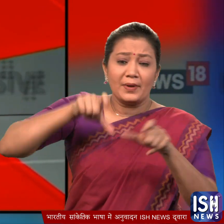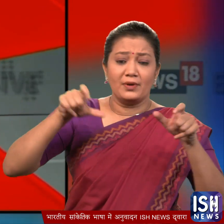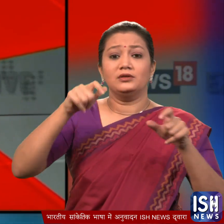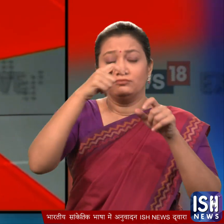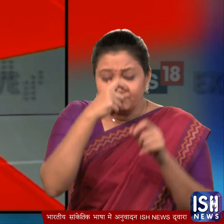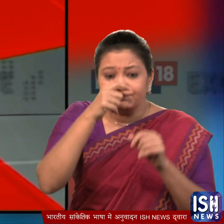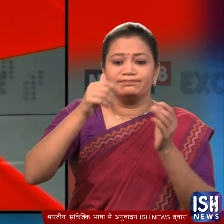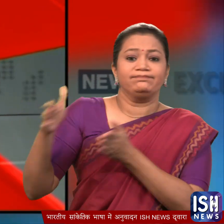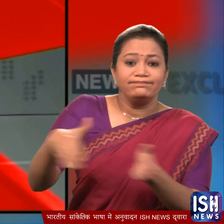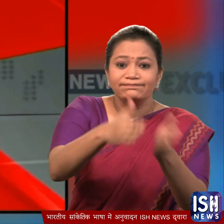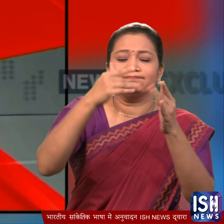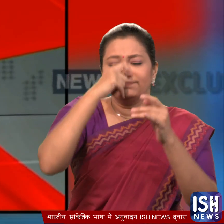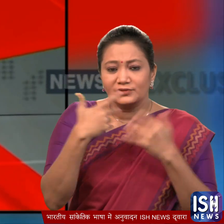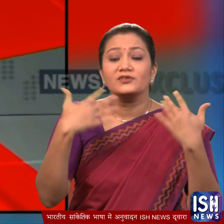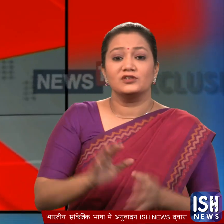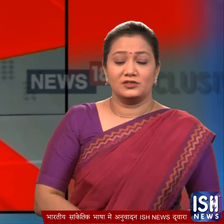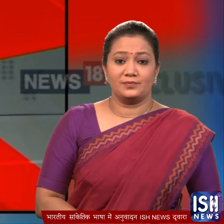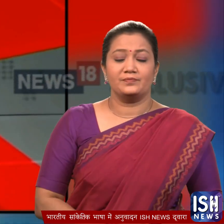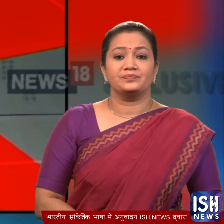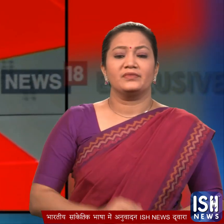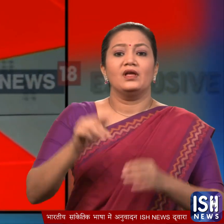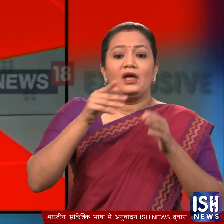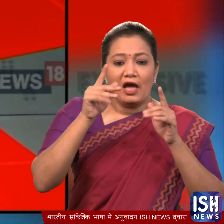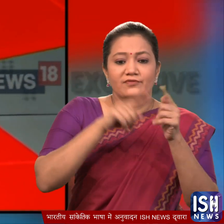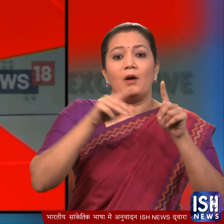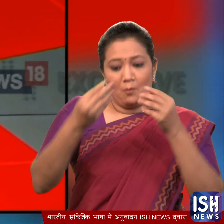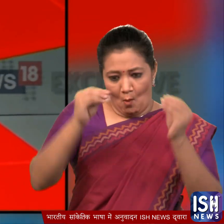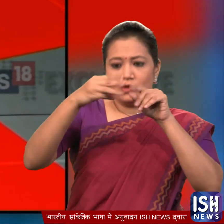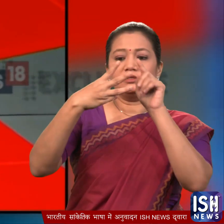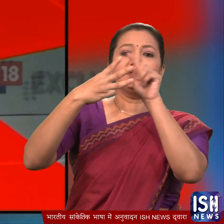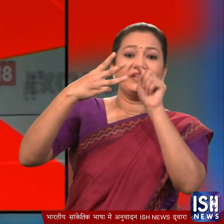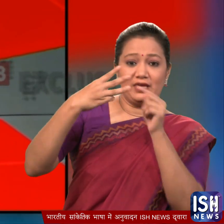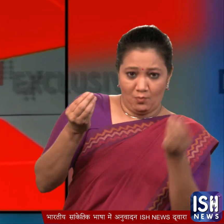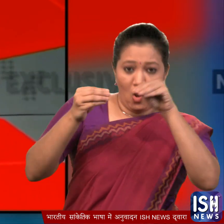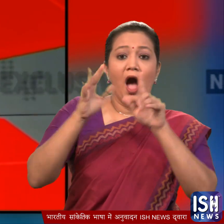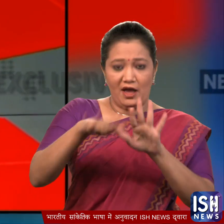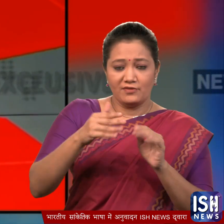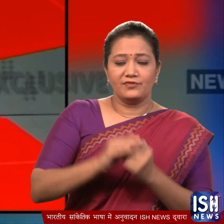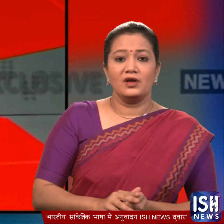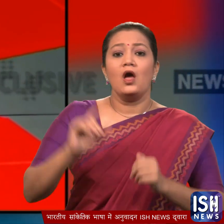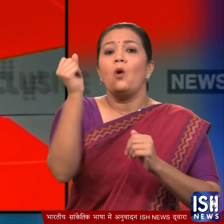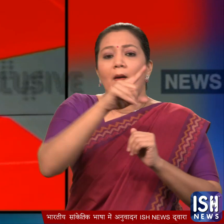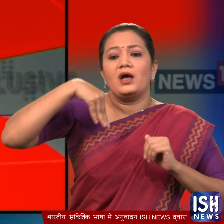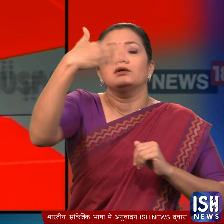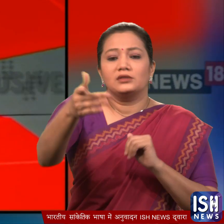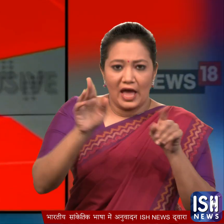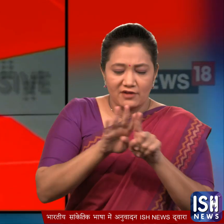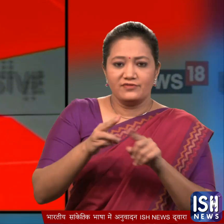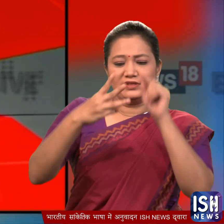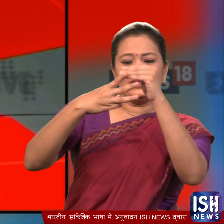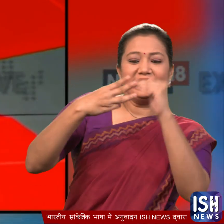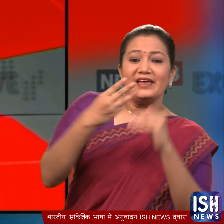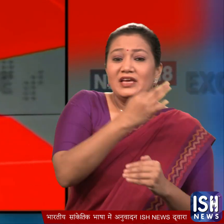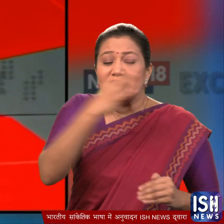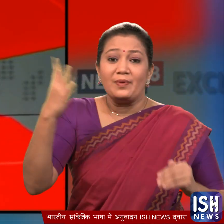ज्यादा लोगों ने गंगा में डुबकी लगाई। अभी हरिद्वार कुंभ में 3 शाही स्नान और बाकी, और ये तीनों शाही स्नान अगले महीने सोमवती